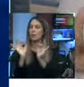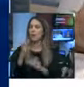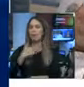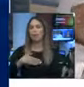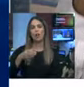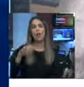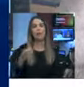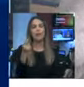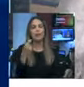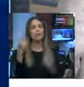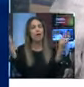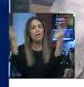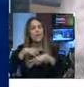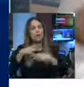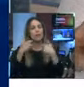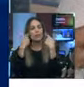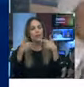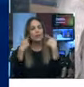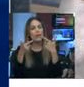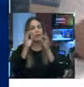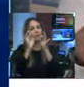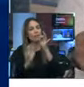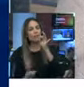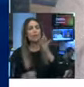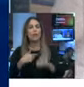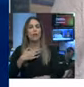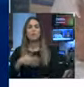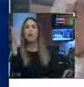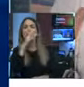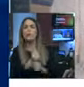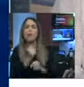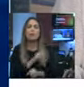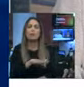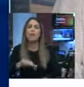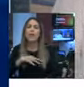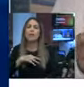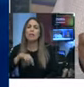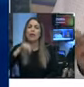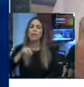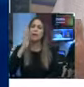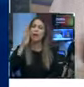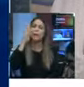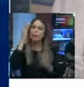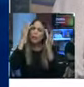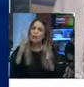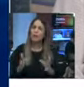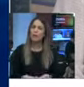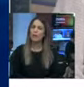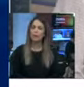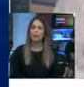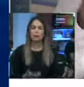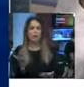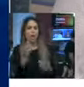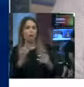הכספים שלך, את רוצה לעשות מה לעשות עם הנכדים שלך, עם הילדים שלך. לא הכל אפשר לעשות דיגיטלי. דרך דיגיטלית, איך אני מתמקח עם